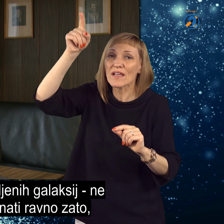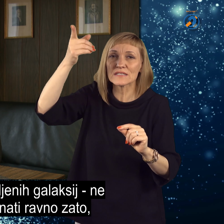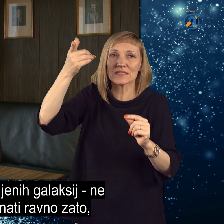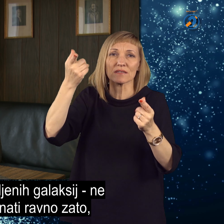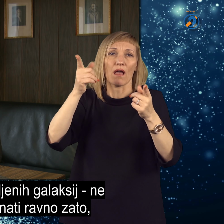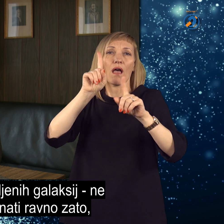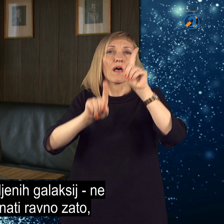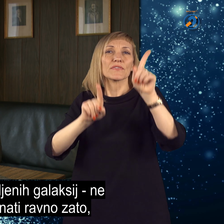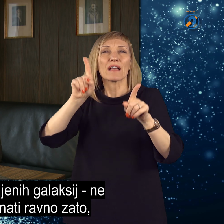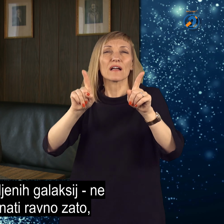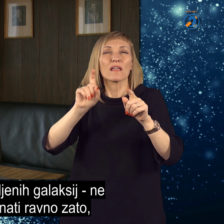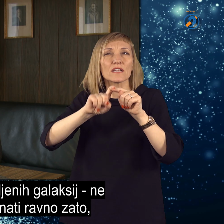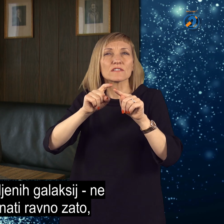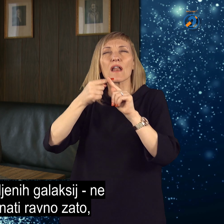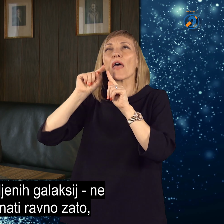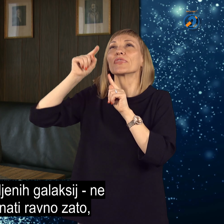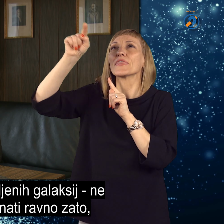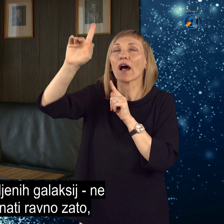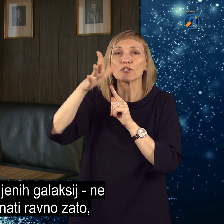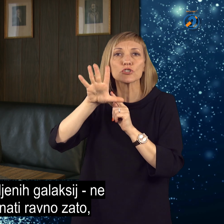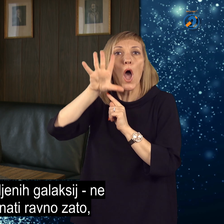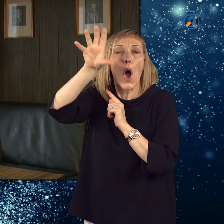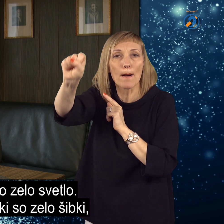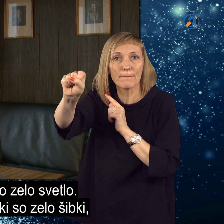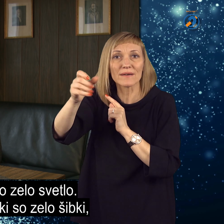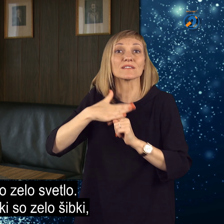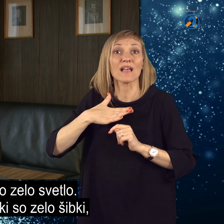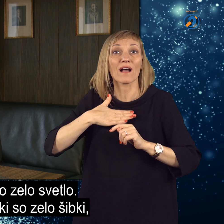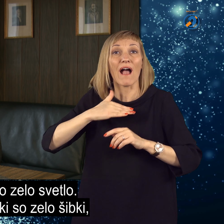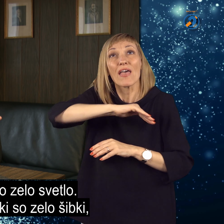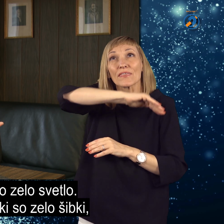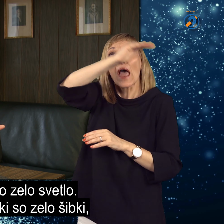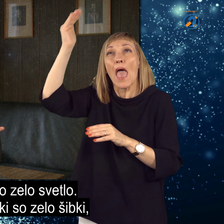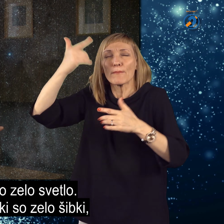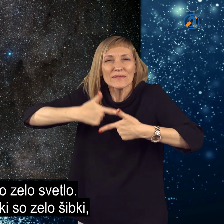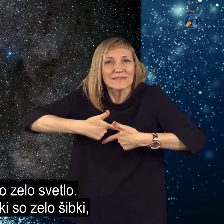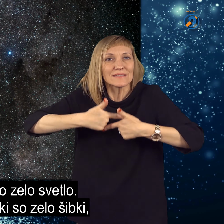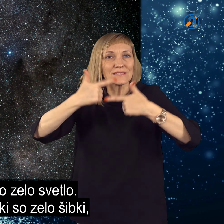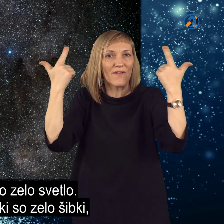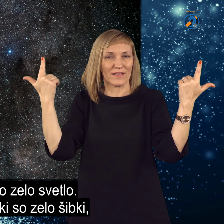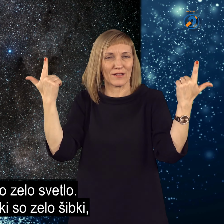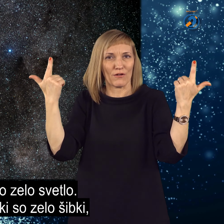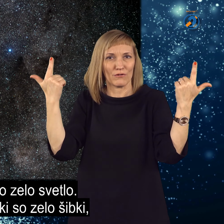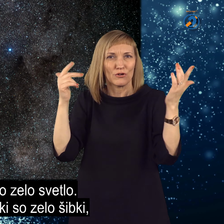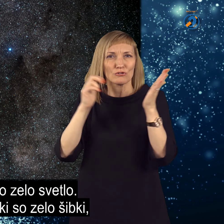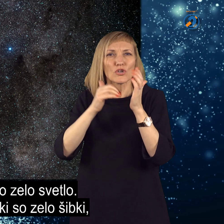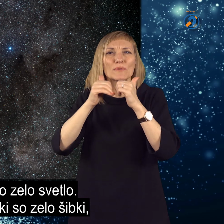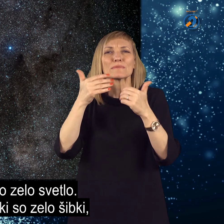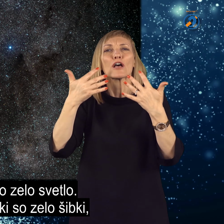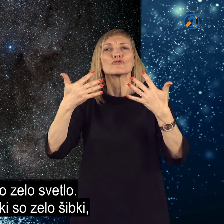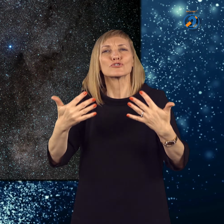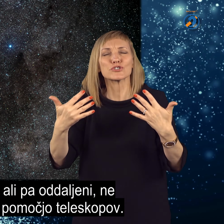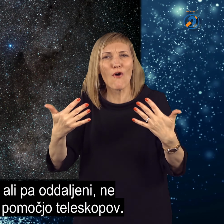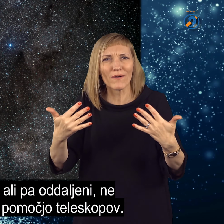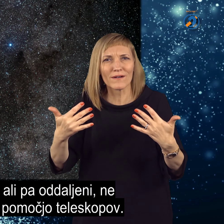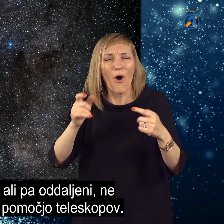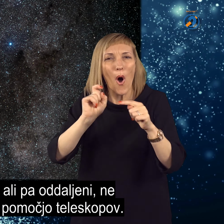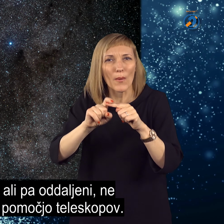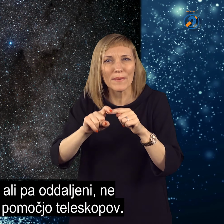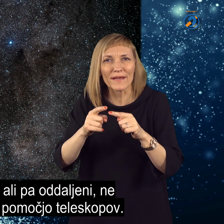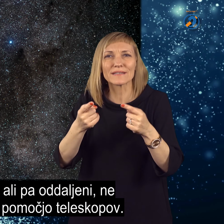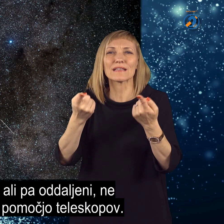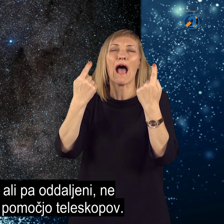oddaljene galaksije ne uspemo zaznati ravno zato, ker je ne bo zelo, zelo svetlo. Torej predvsem tiste, ki so zelo šipki, torej manj